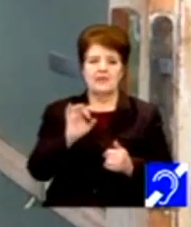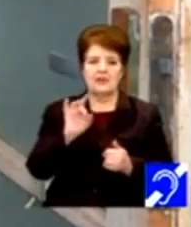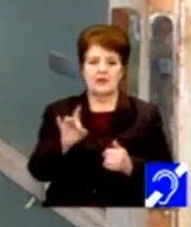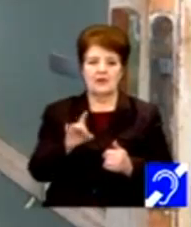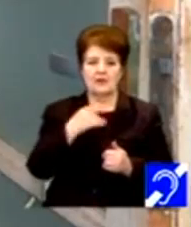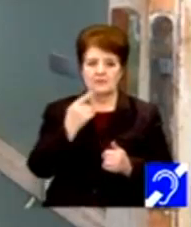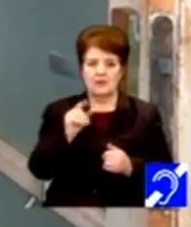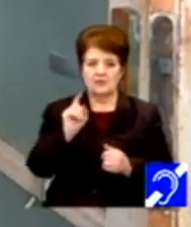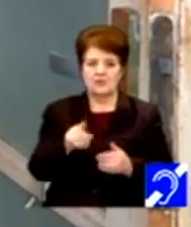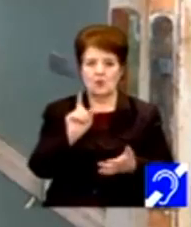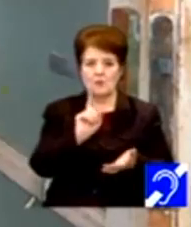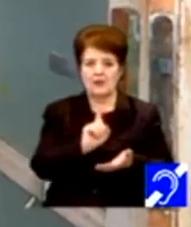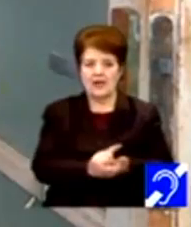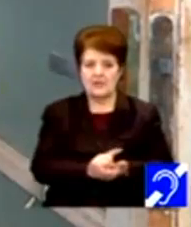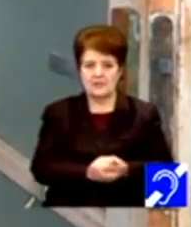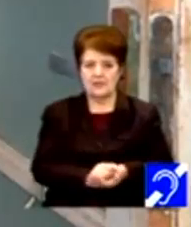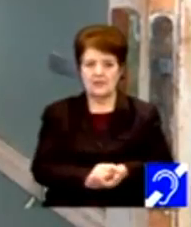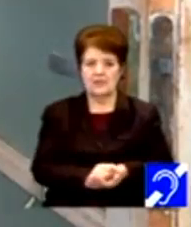că acestea sunt obligațiile